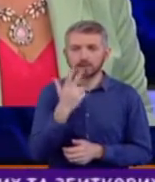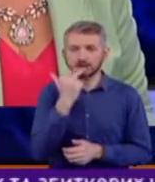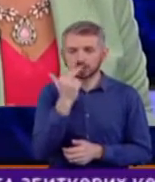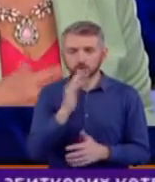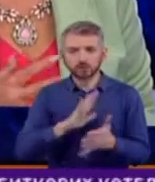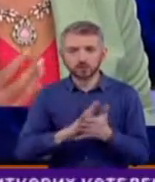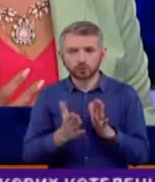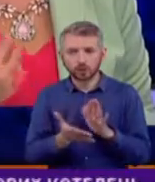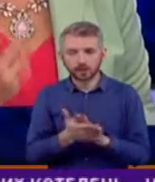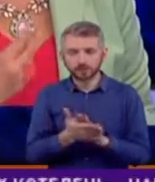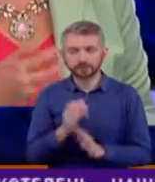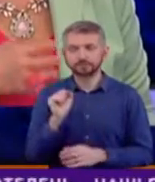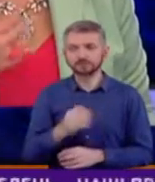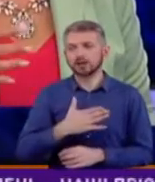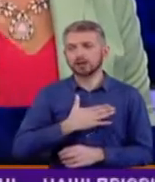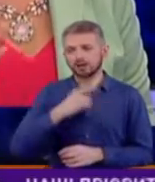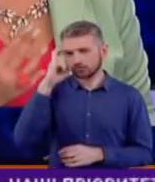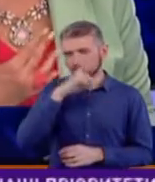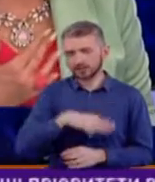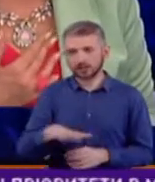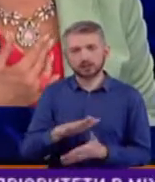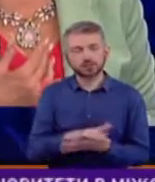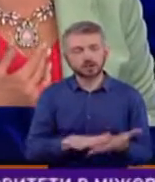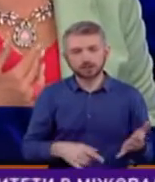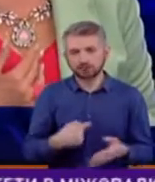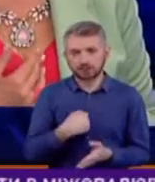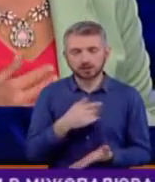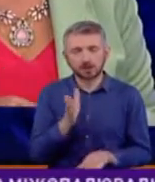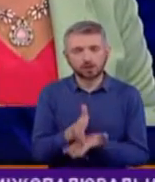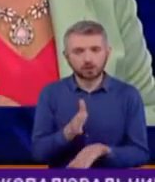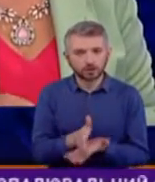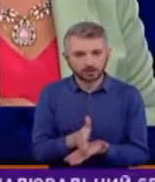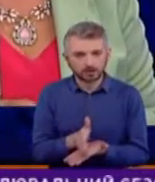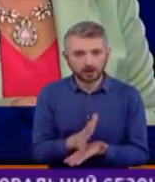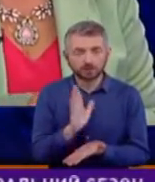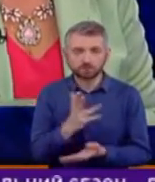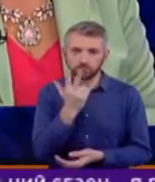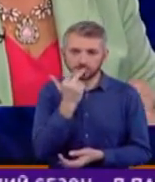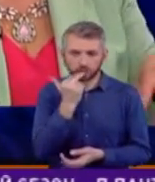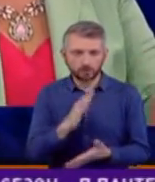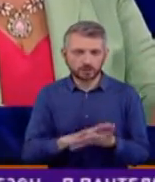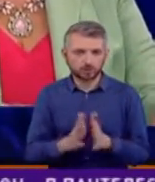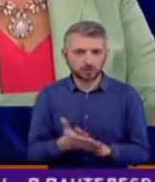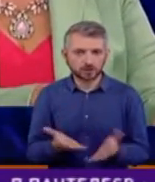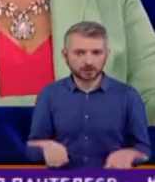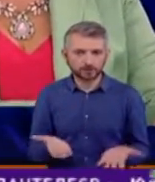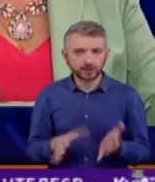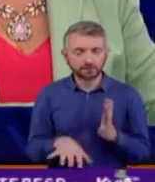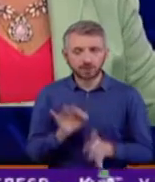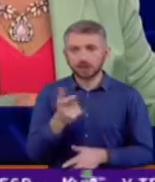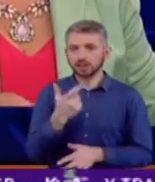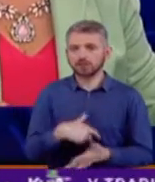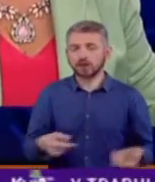в подростковой ситуации, а наша страна, простите меня, находится в большей мере в подростковой ситуации, выбирает